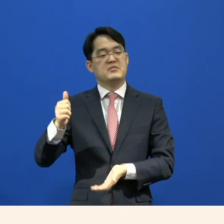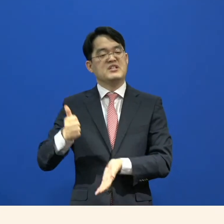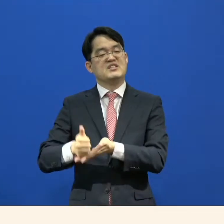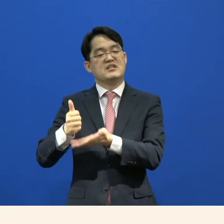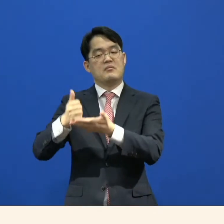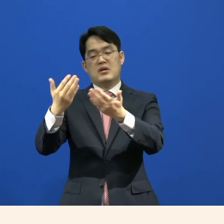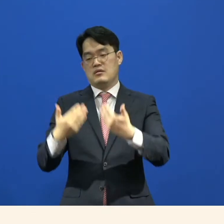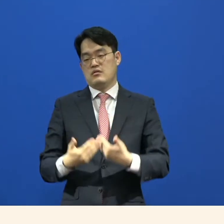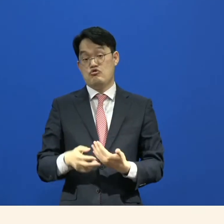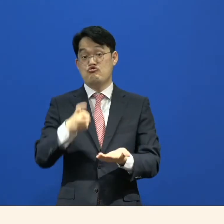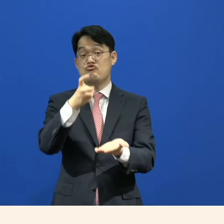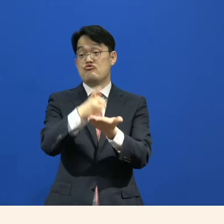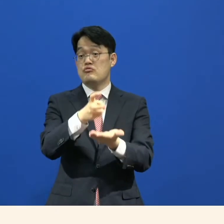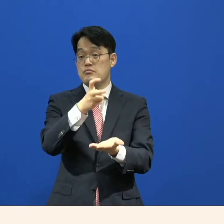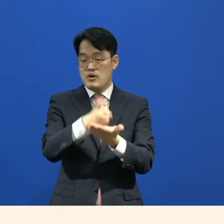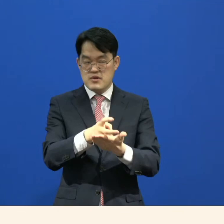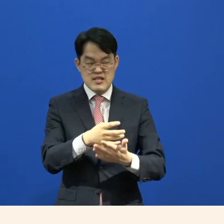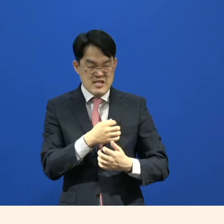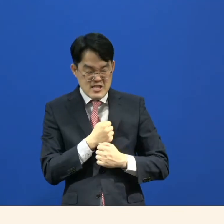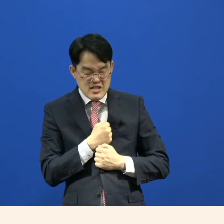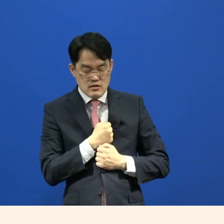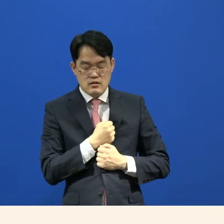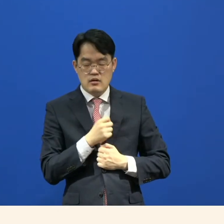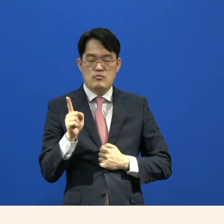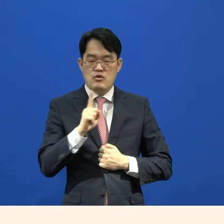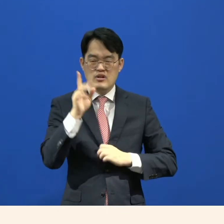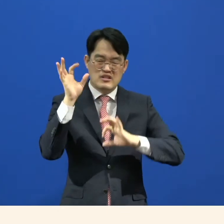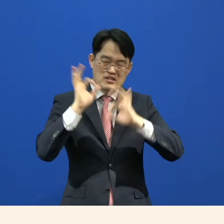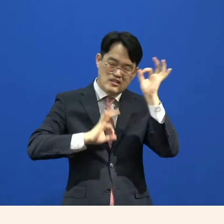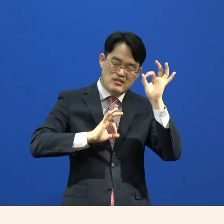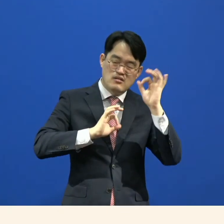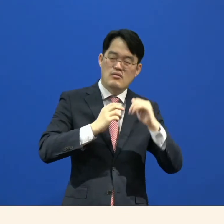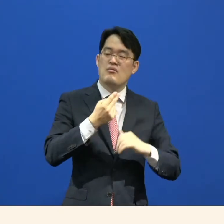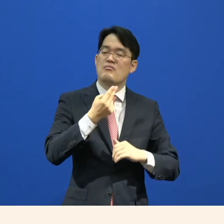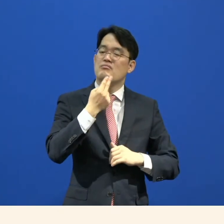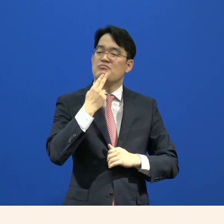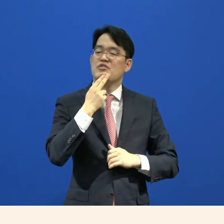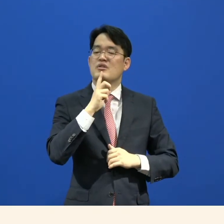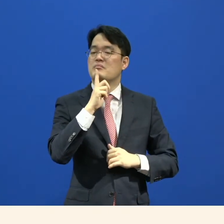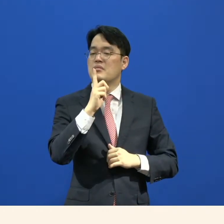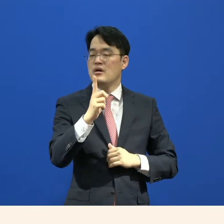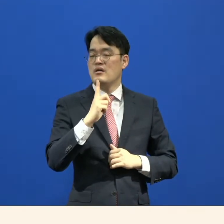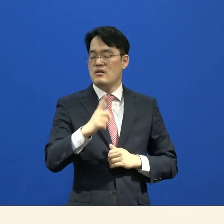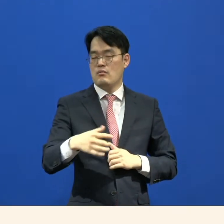율법의 의로는 흠이 없는 자로다. 이렇게. 대단한 이력입니다.